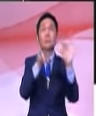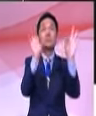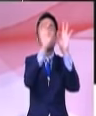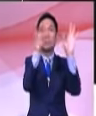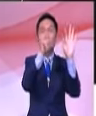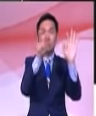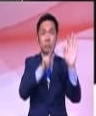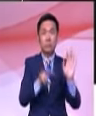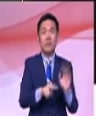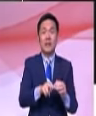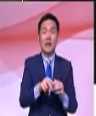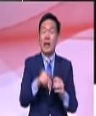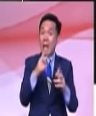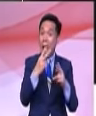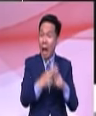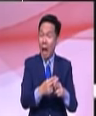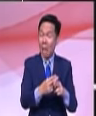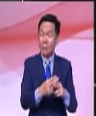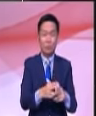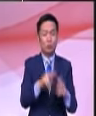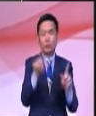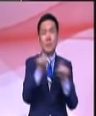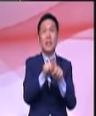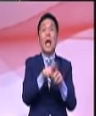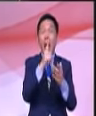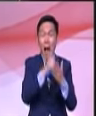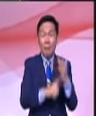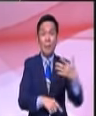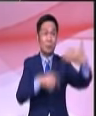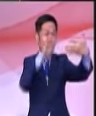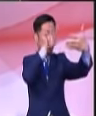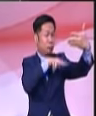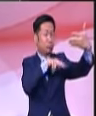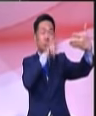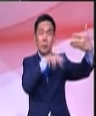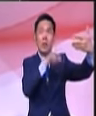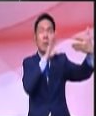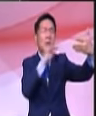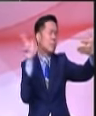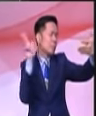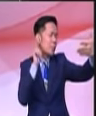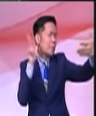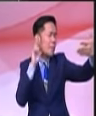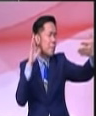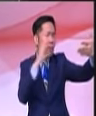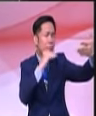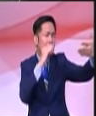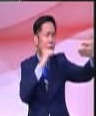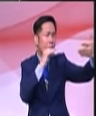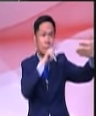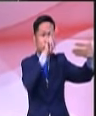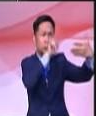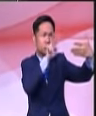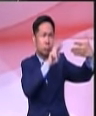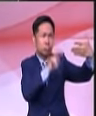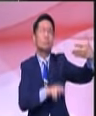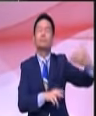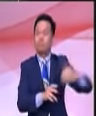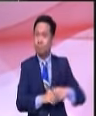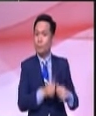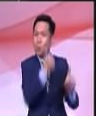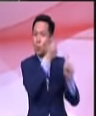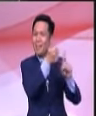atau dalam bahasa Inggeris kita panggil screen reading software. Fungsi screen reading software atau perisian pembaca skrin ini tadi